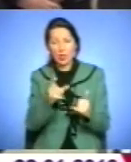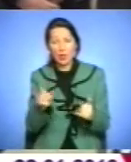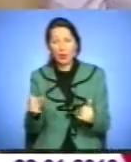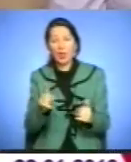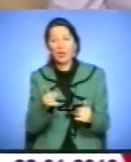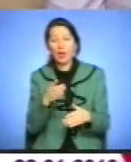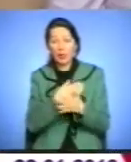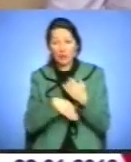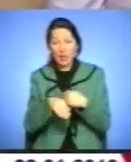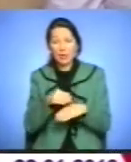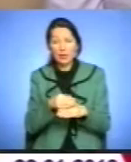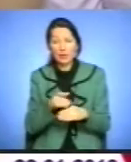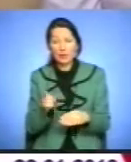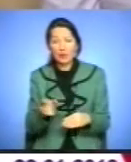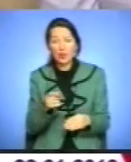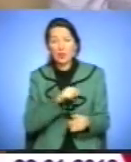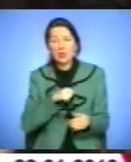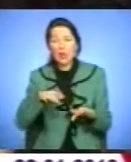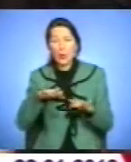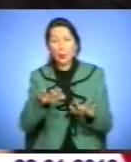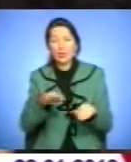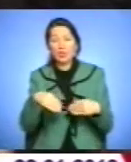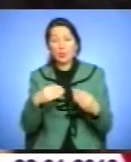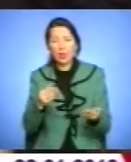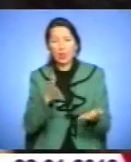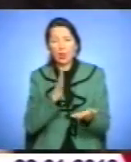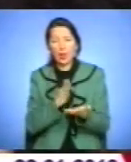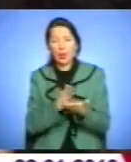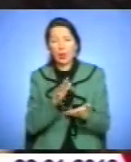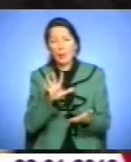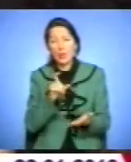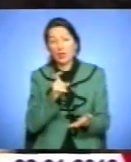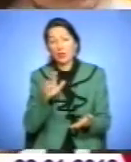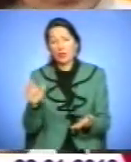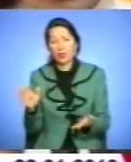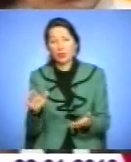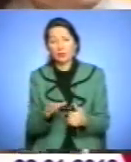фізичними можливостями. Сам процес подання документів займає близько 5 хвилин.